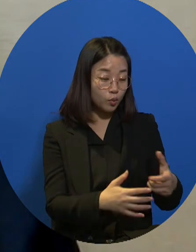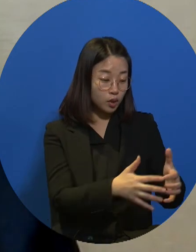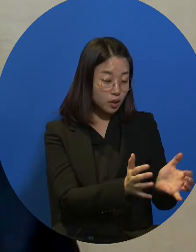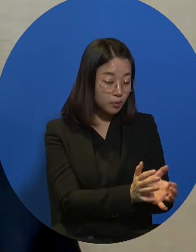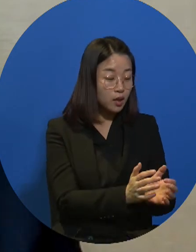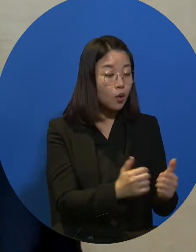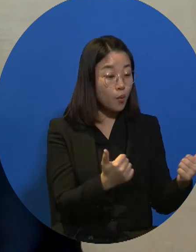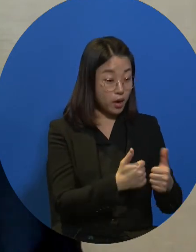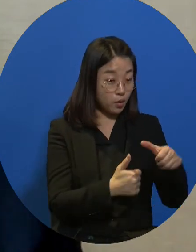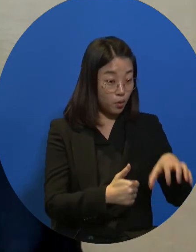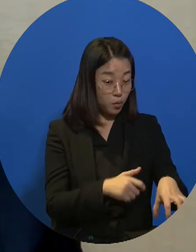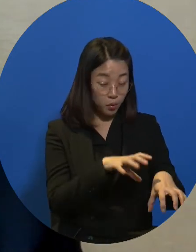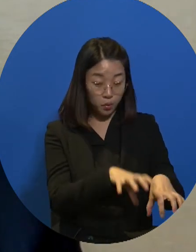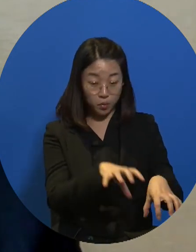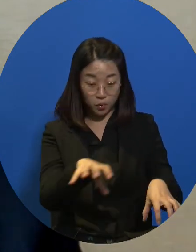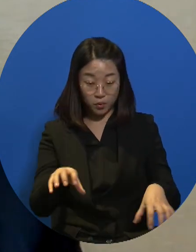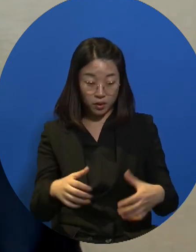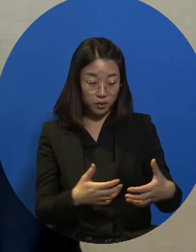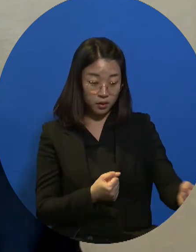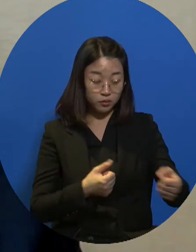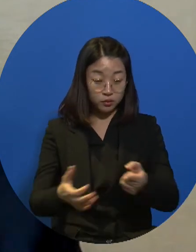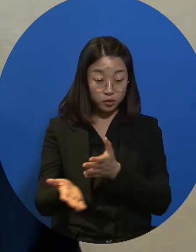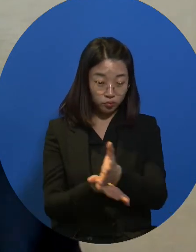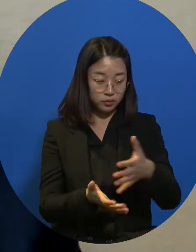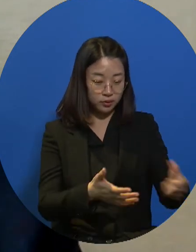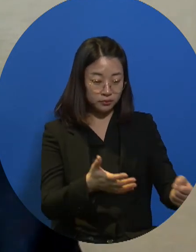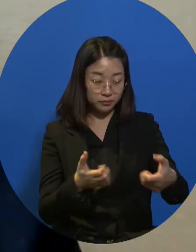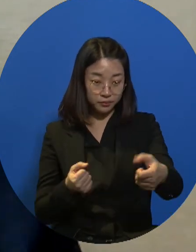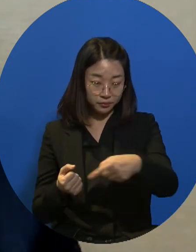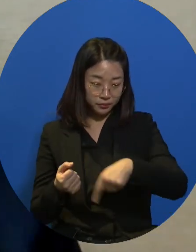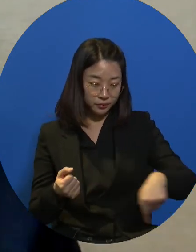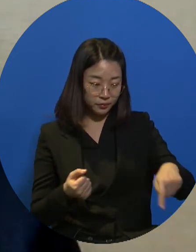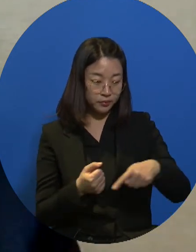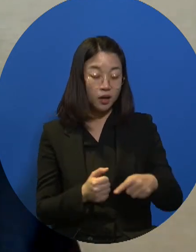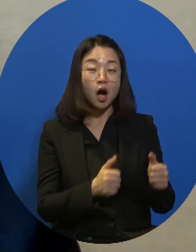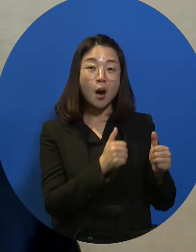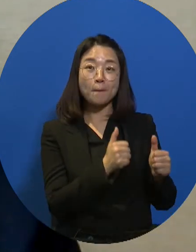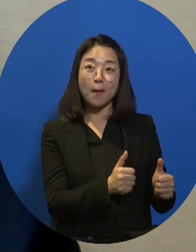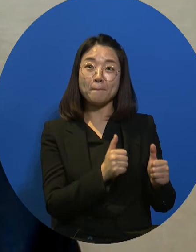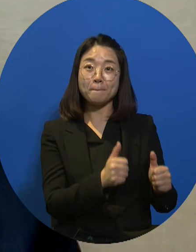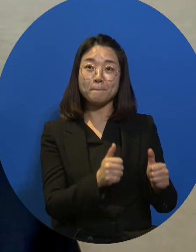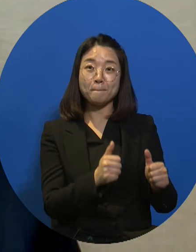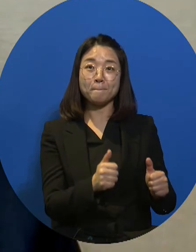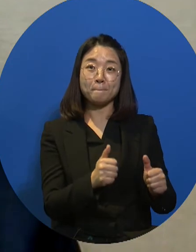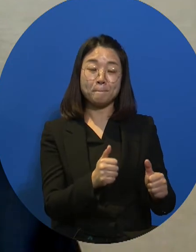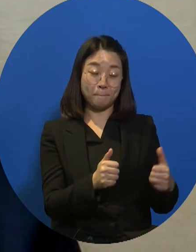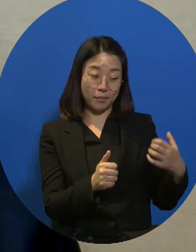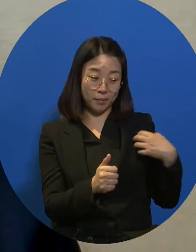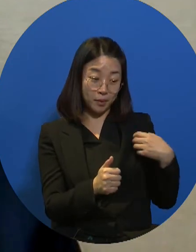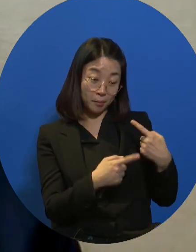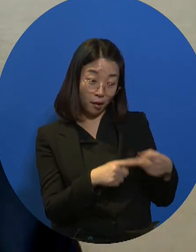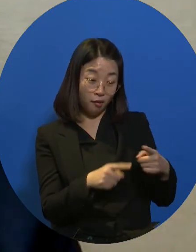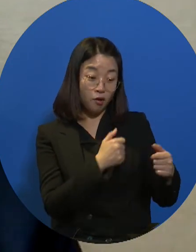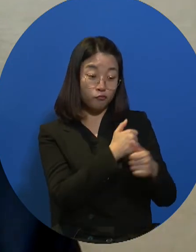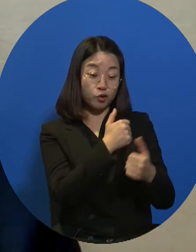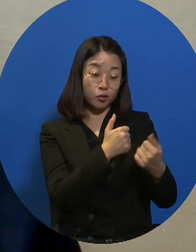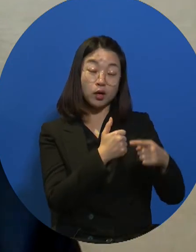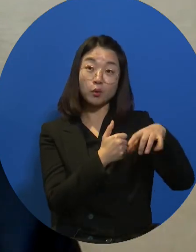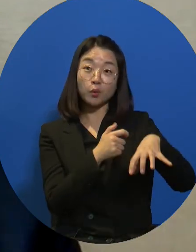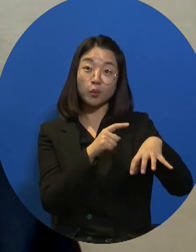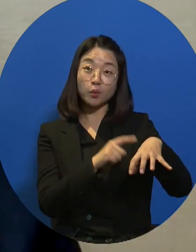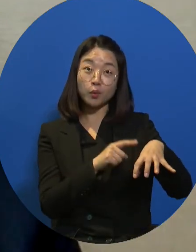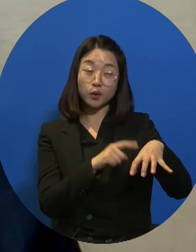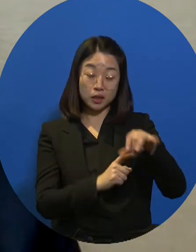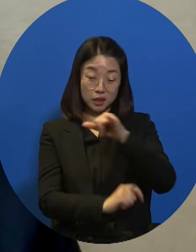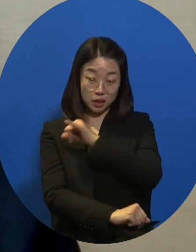법사위가 어차피 체계 및 법률에 대한 체계 및 자구 심사를 이제 최종적으로 하니까 그쪽에 이 인권